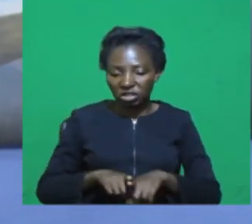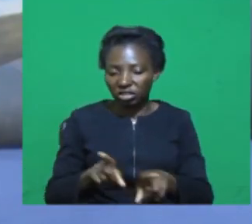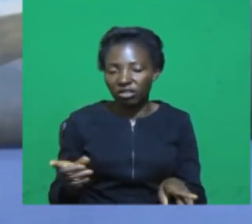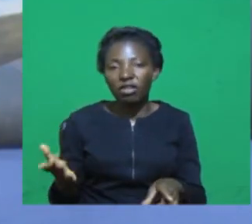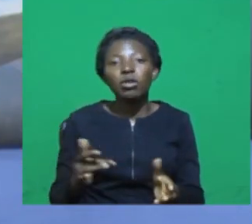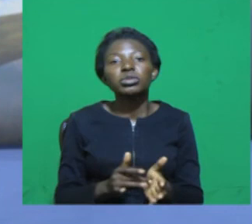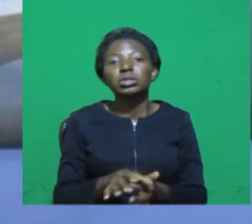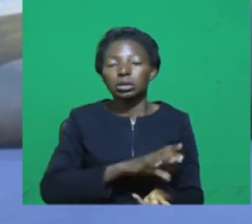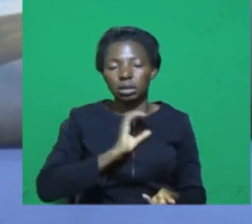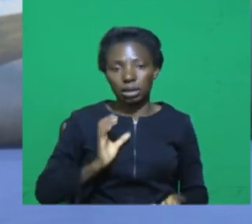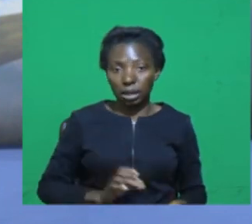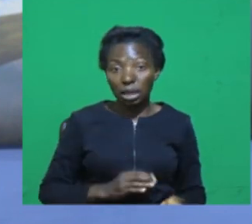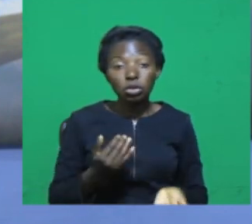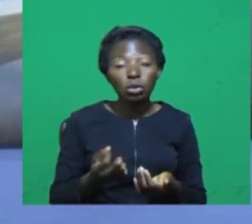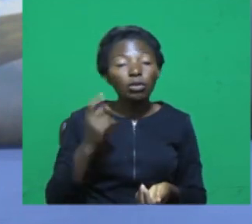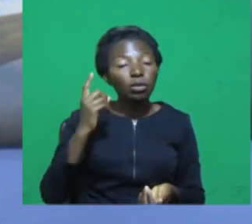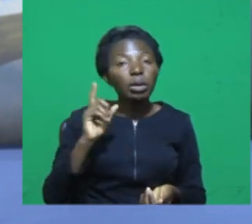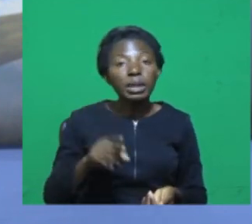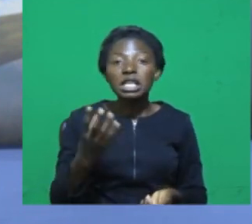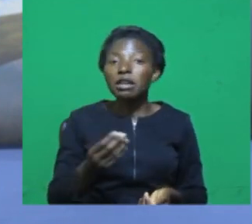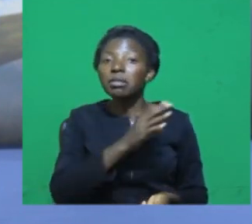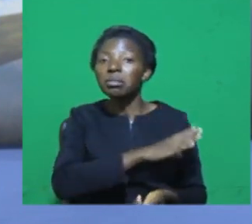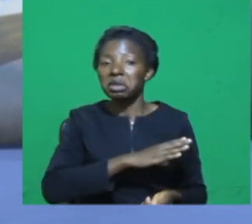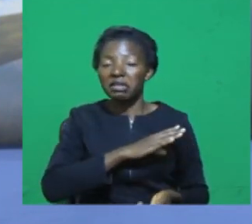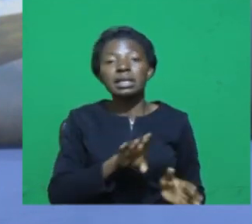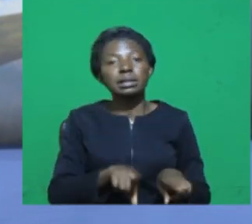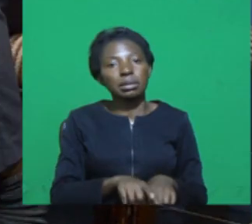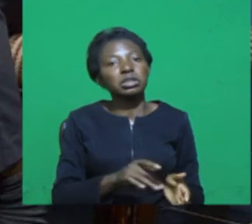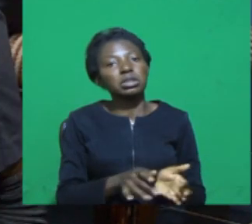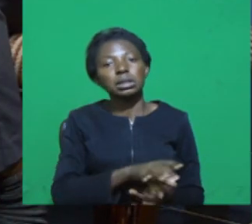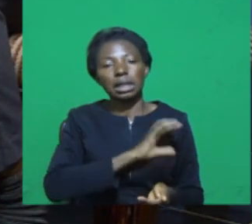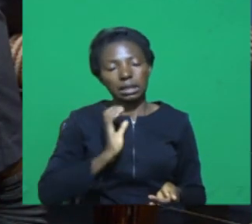Kristu, vana vaMwari tinofanira ita character inotodza yaJesu,